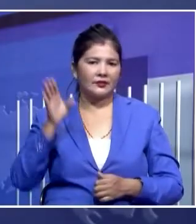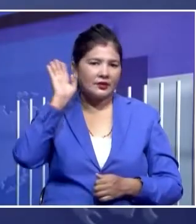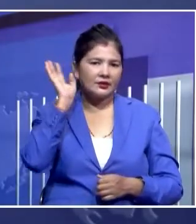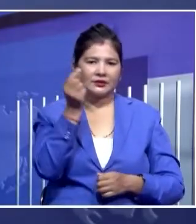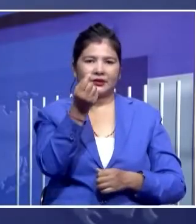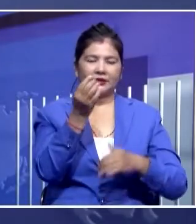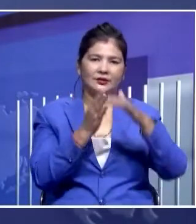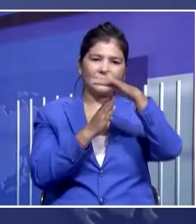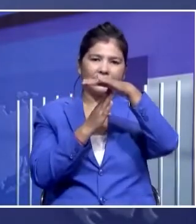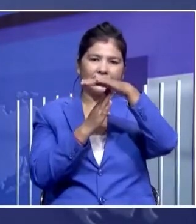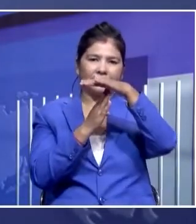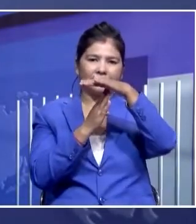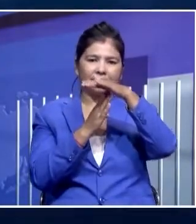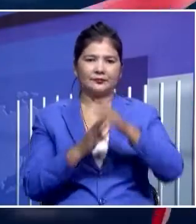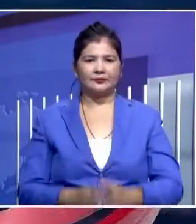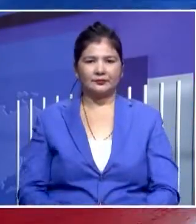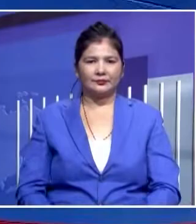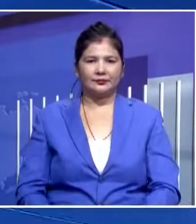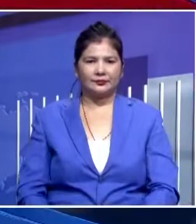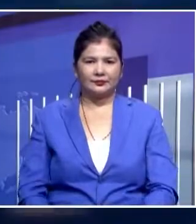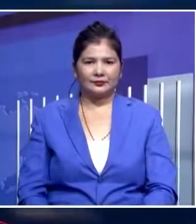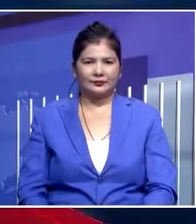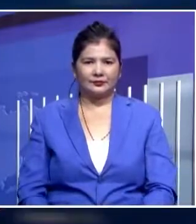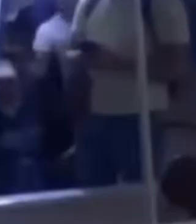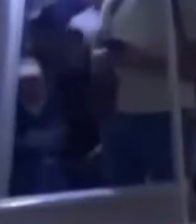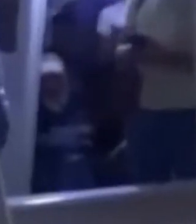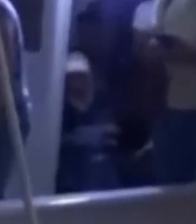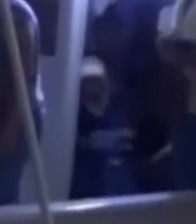समाचारको क्रम जारी नै छ, एकैछिनको विश्राम।